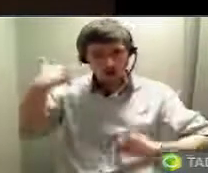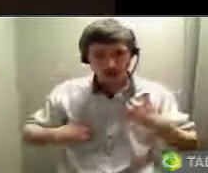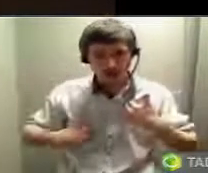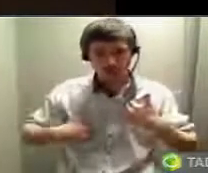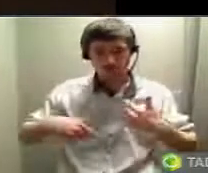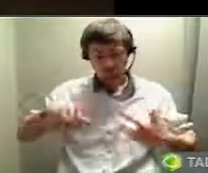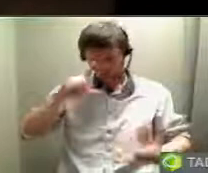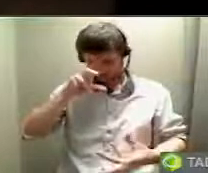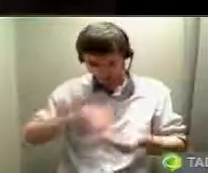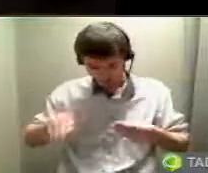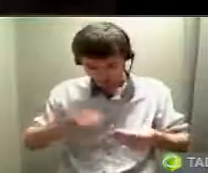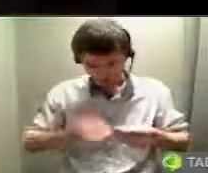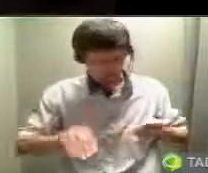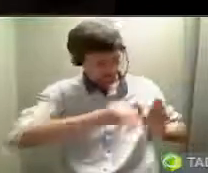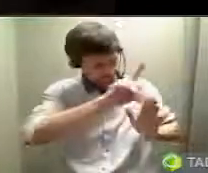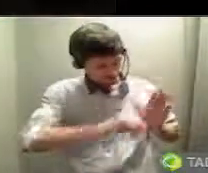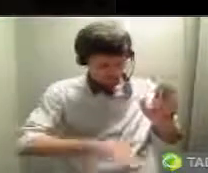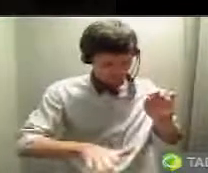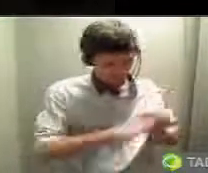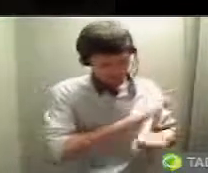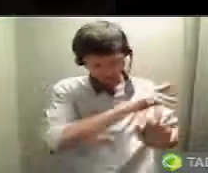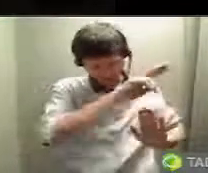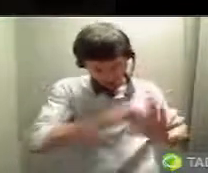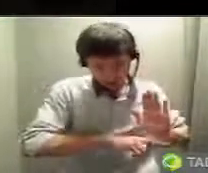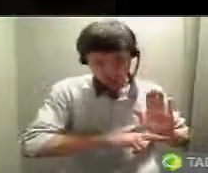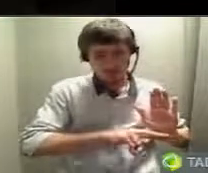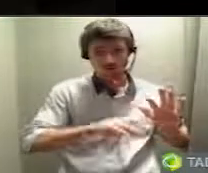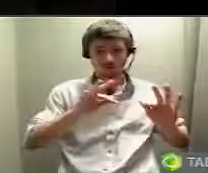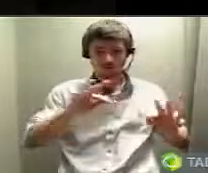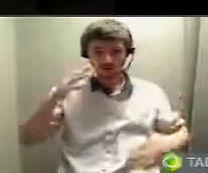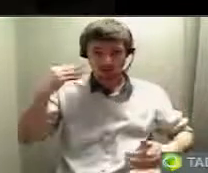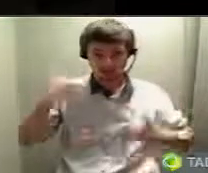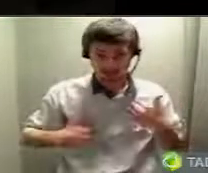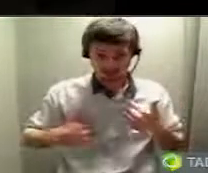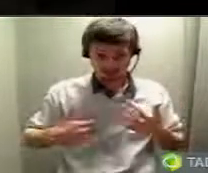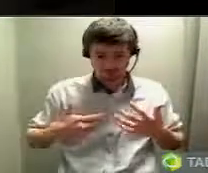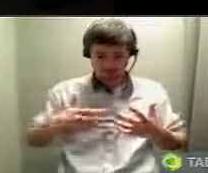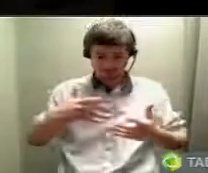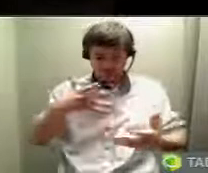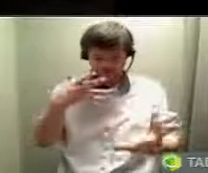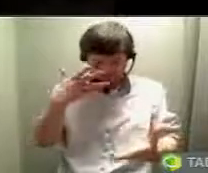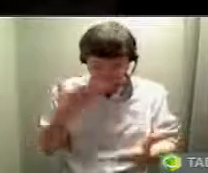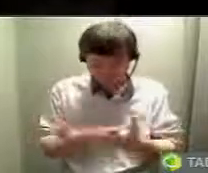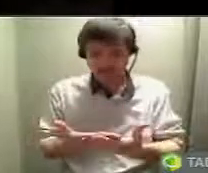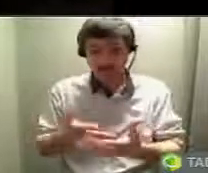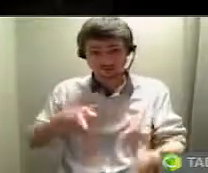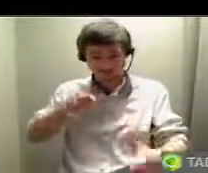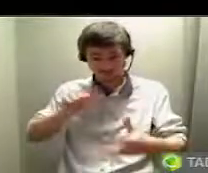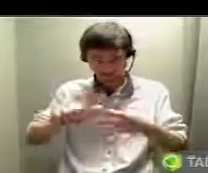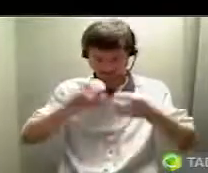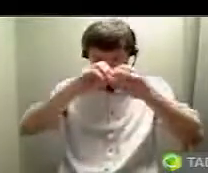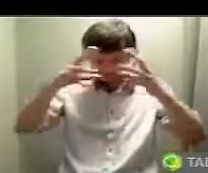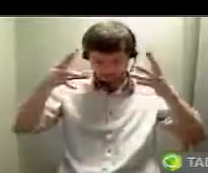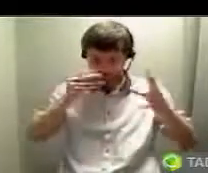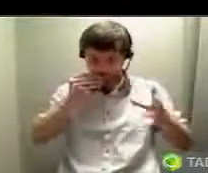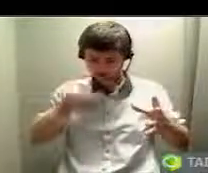législative, réglementaire, etc. C'est à ce prix-là que l'on fera véritablement progresser les choses. D'autant